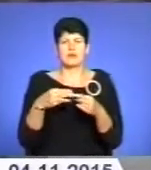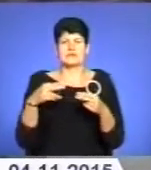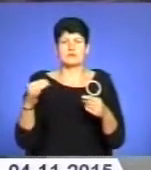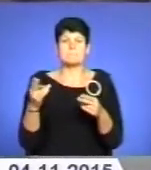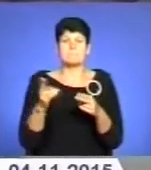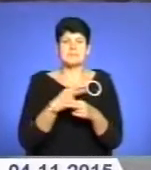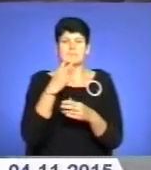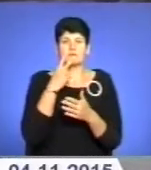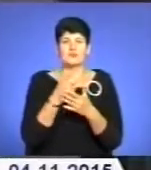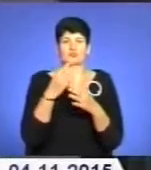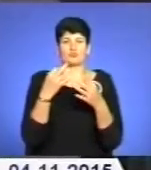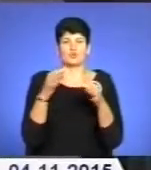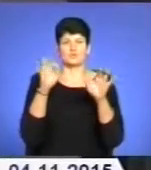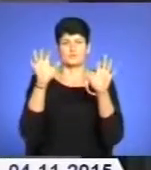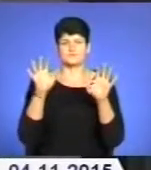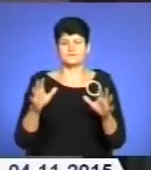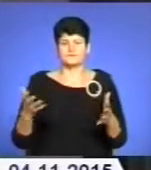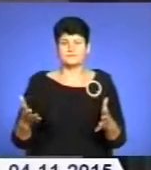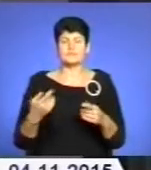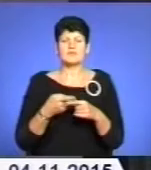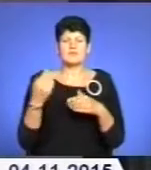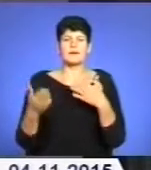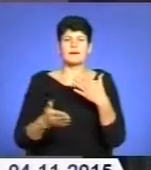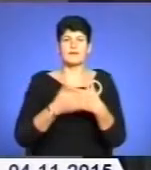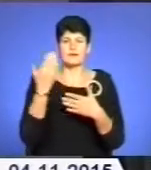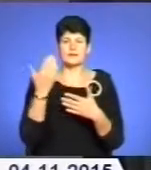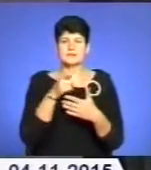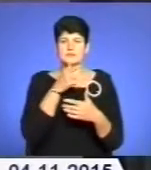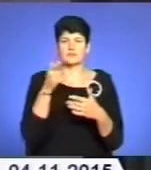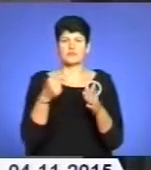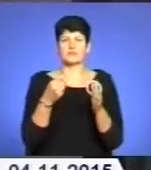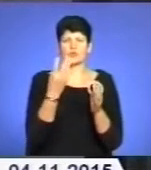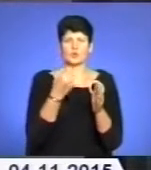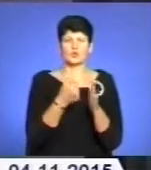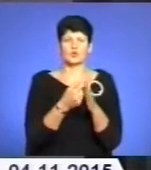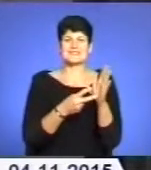передбаченого законом дозволу. Карається таке діяння позбавленням волі на строк від 3 до 7 років.